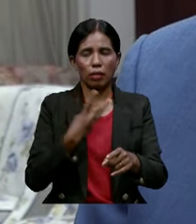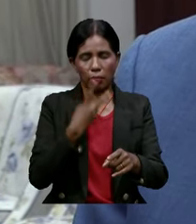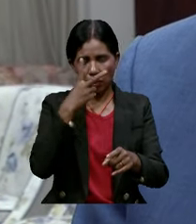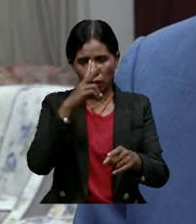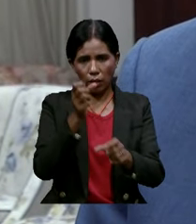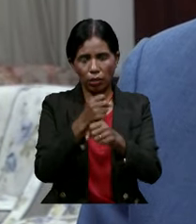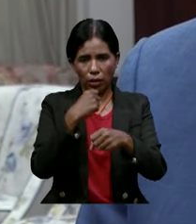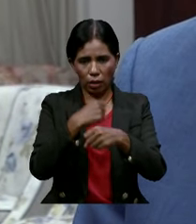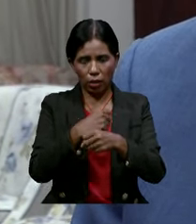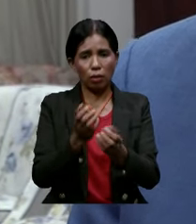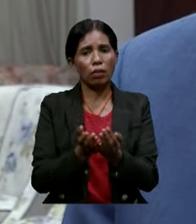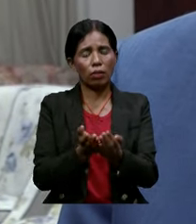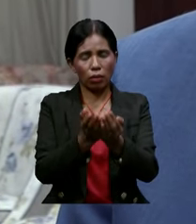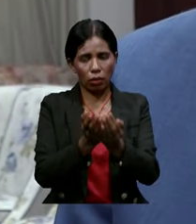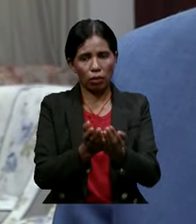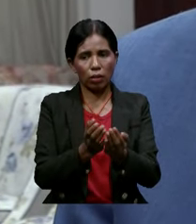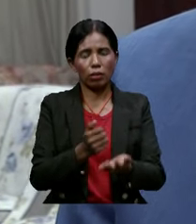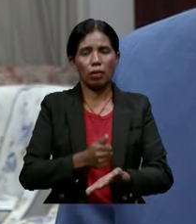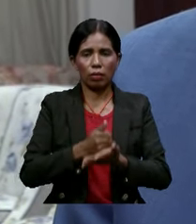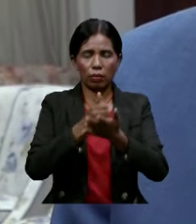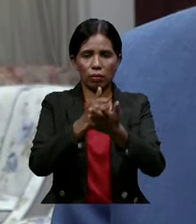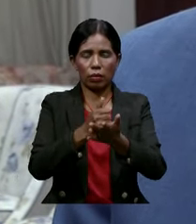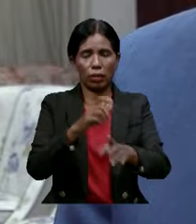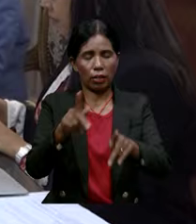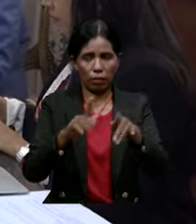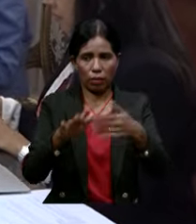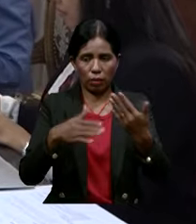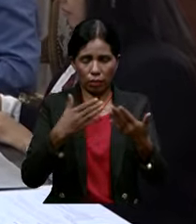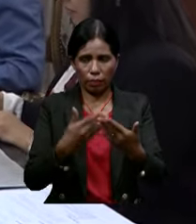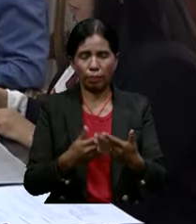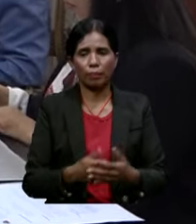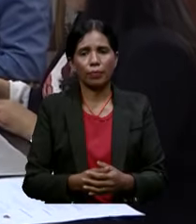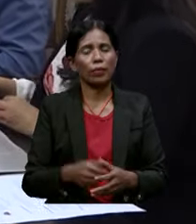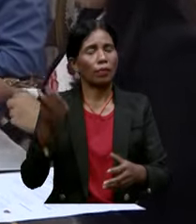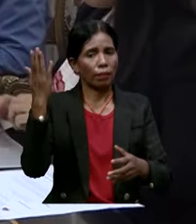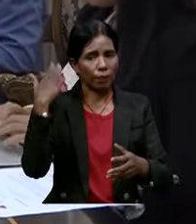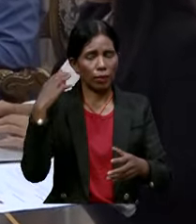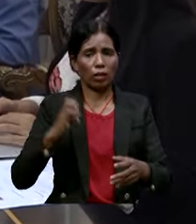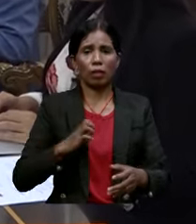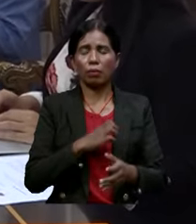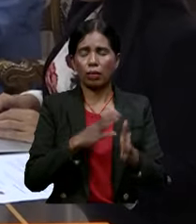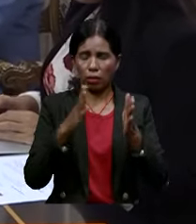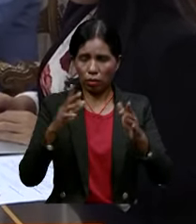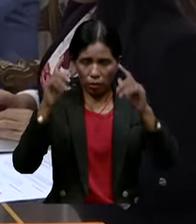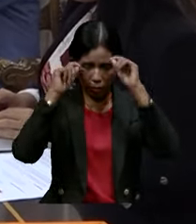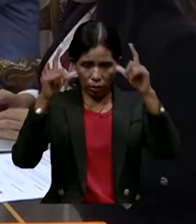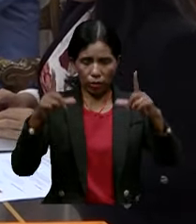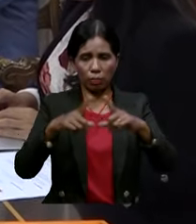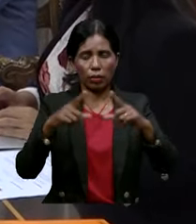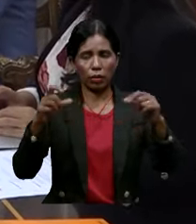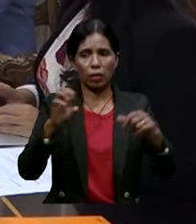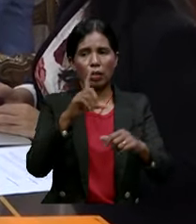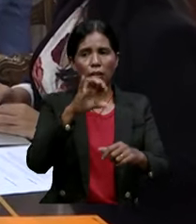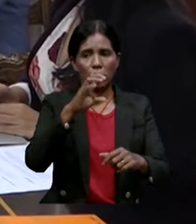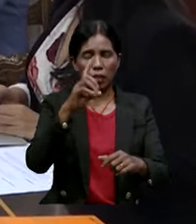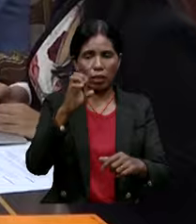companies named Tsuneishi is a very good example. Antes ne embaixador Timor Leste ba Japão Elidio Ximenes da Costa informa